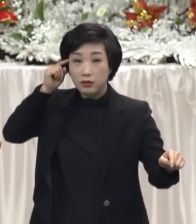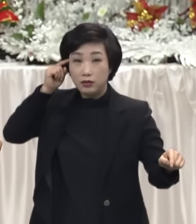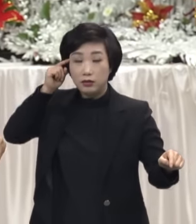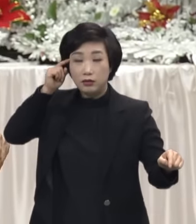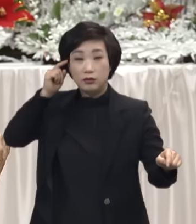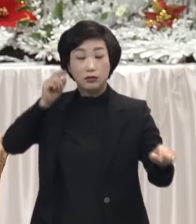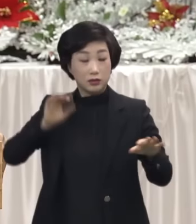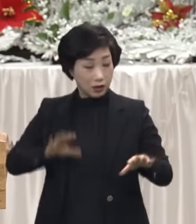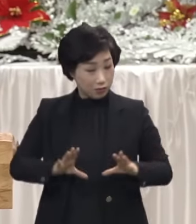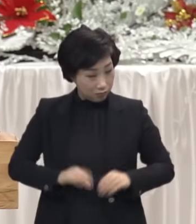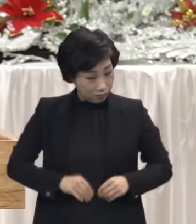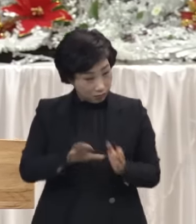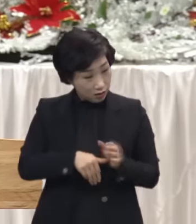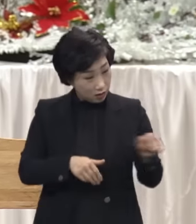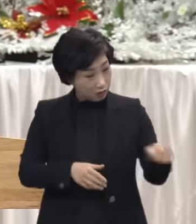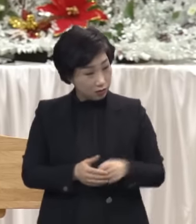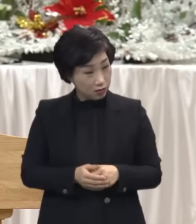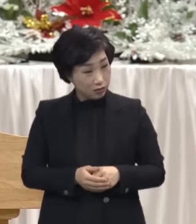내가 줄일 때